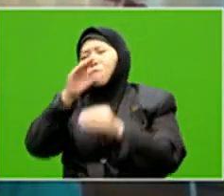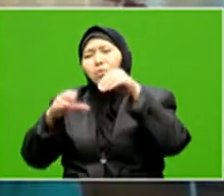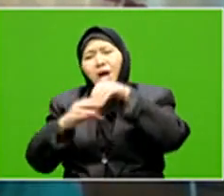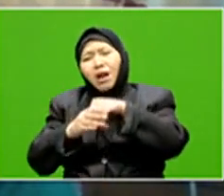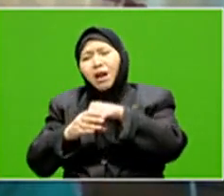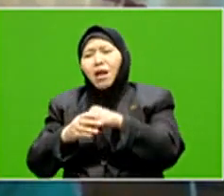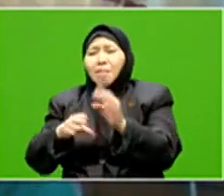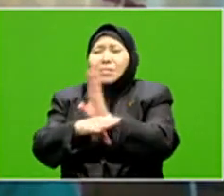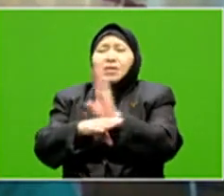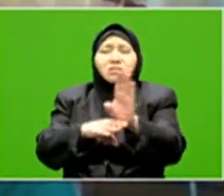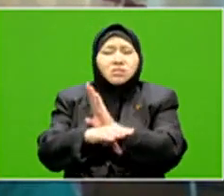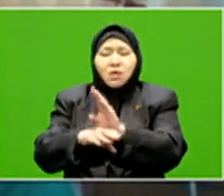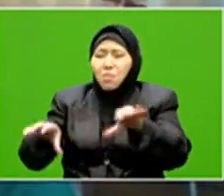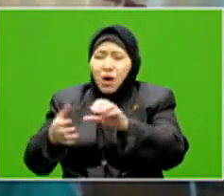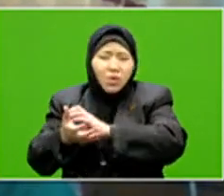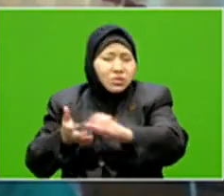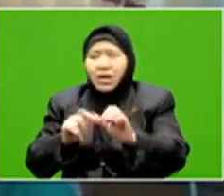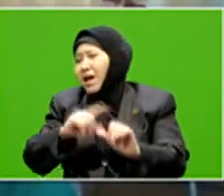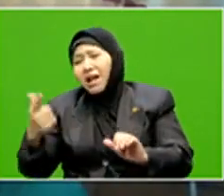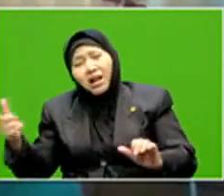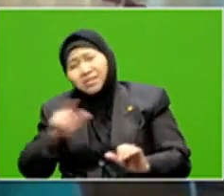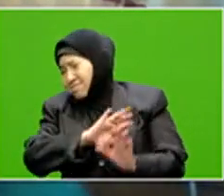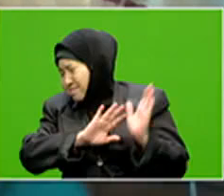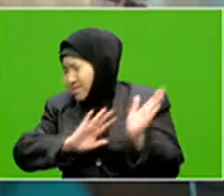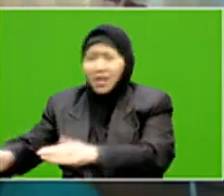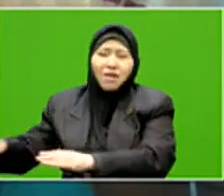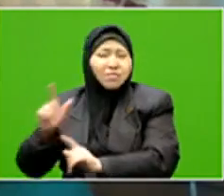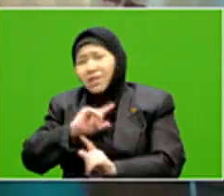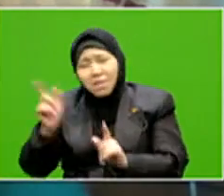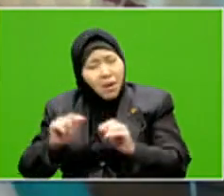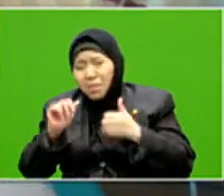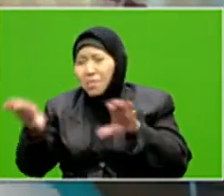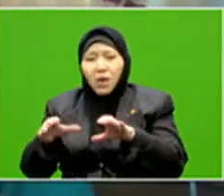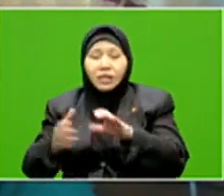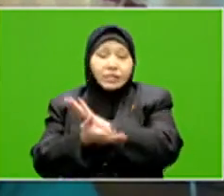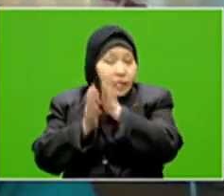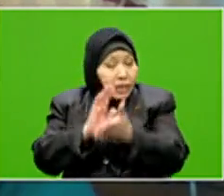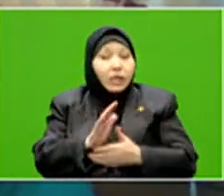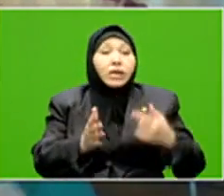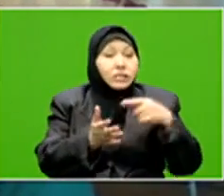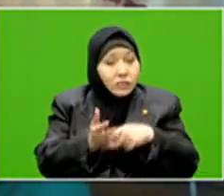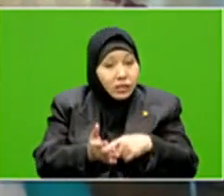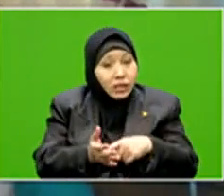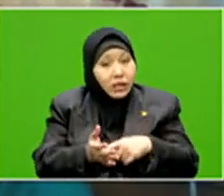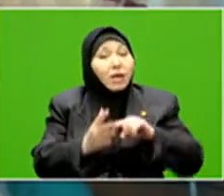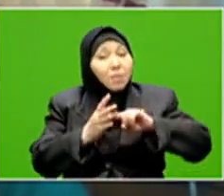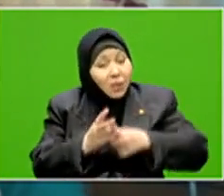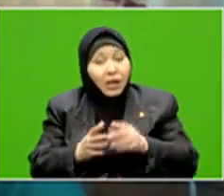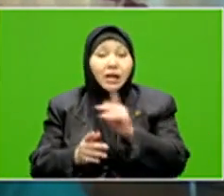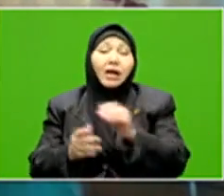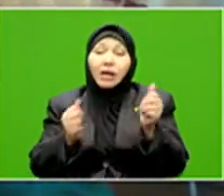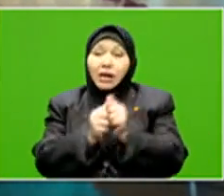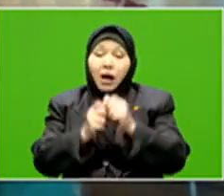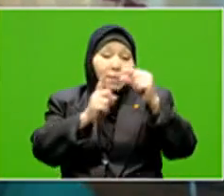muamalah, melakukan kerosakan dan juga yang lain-lain. Maka menariknya, ejekan mereka di sini dimulakan dengan